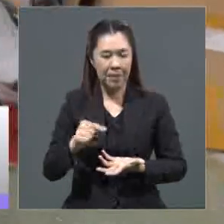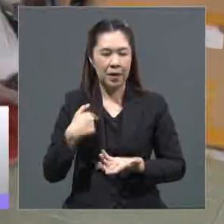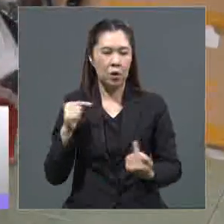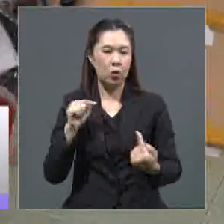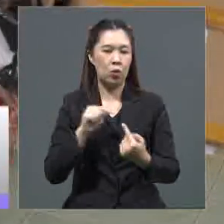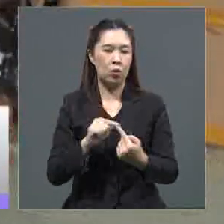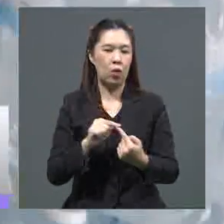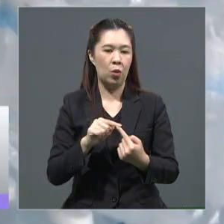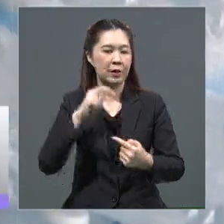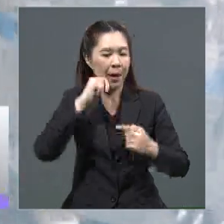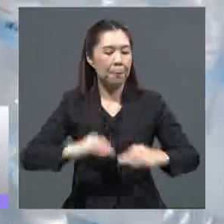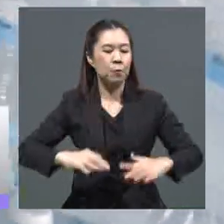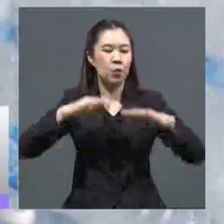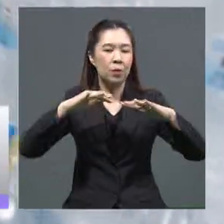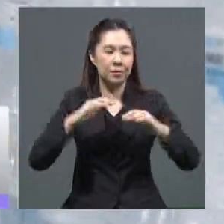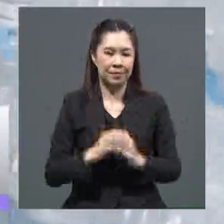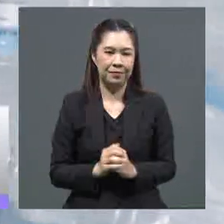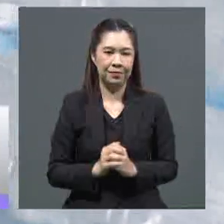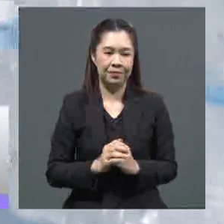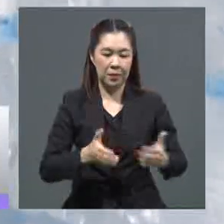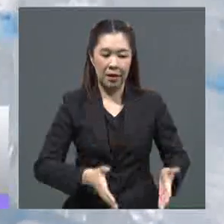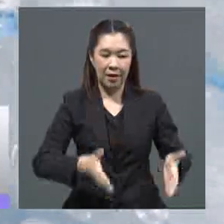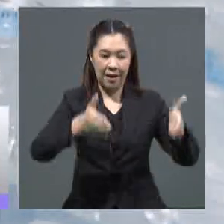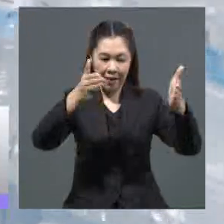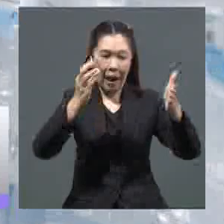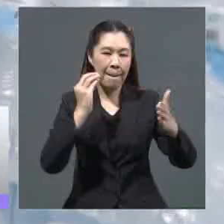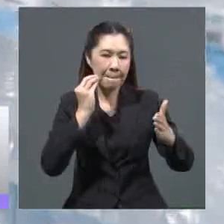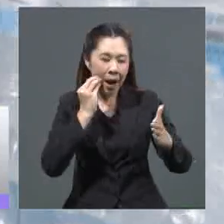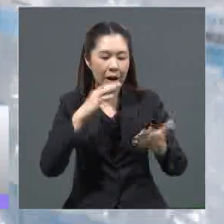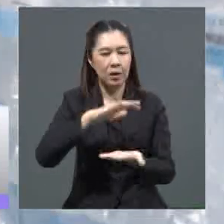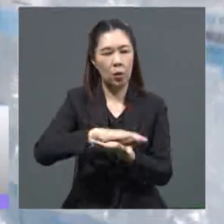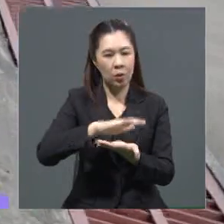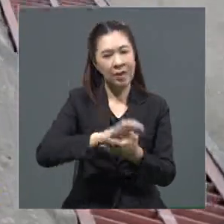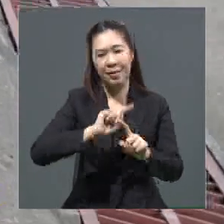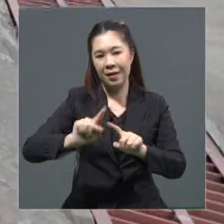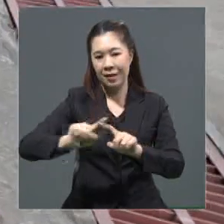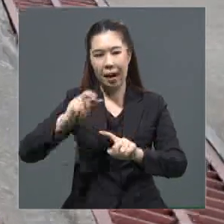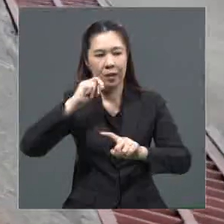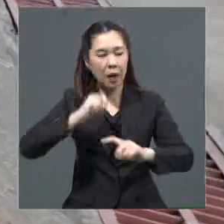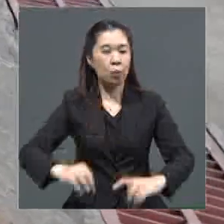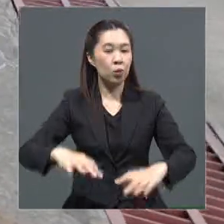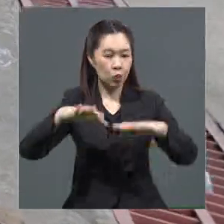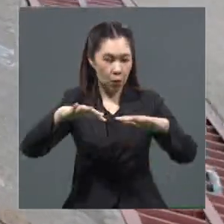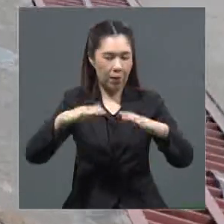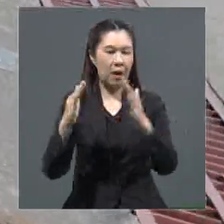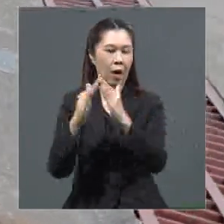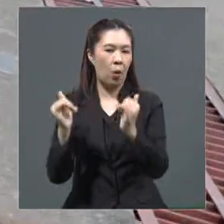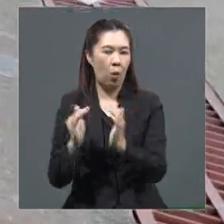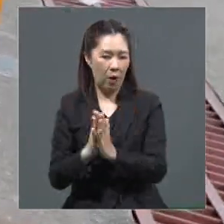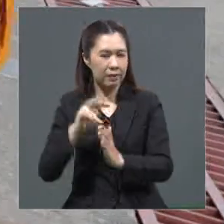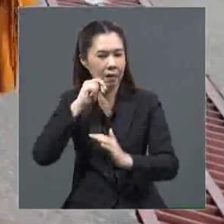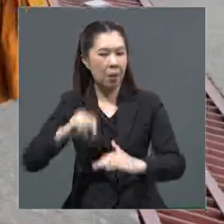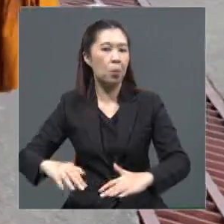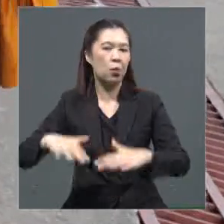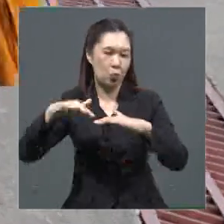ยังพื้นที่ประสบภัยนอกจากตัวอาคารบ้านเรือนต่างๆโรงเรียนต่างๆที่ถูกน้ำท่วมแล้วนะครับก็ยังมีวัดนะฮะที่ถูกน้ำท่วม